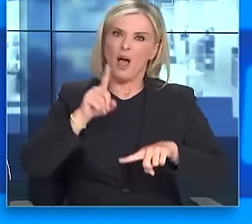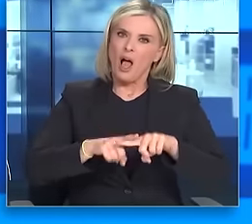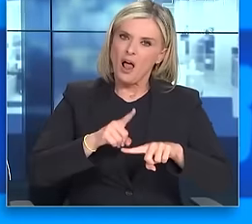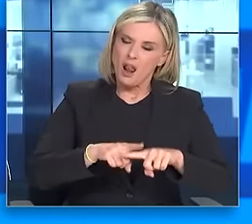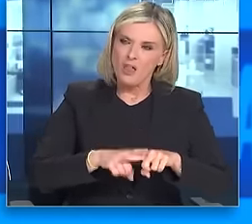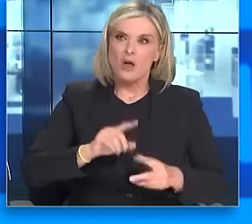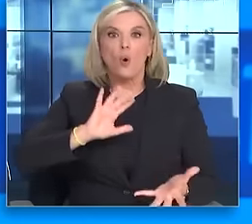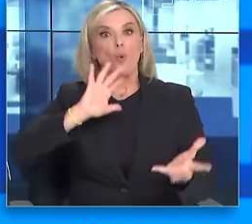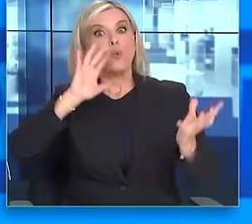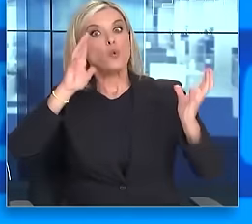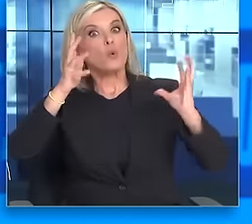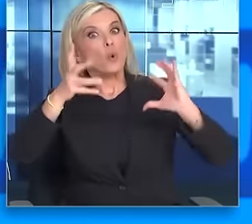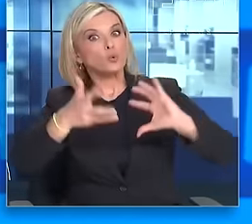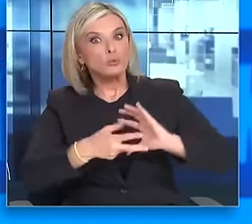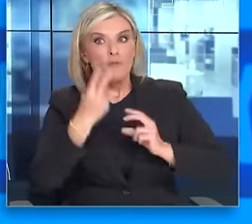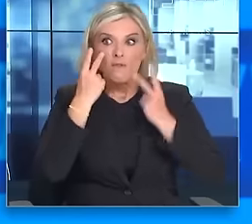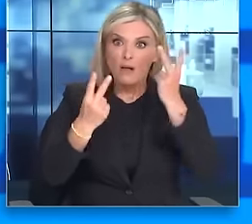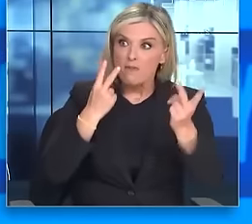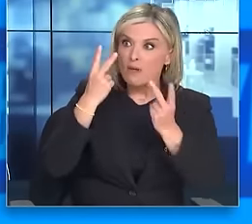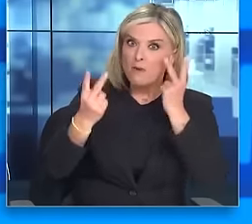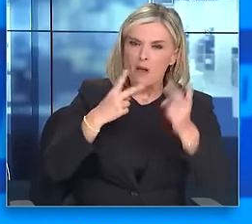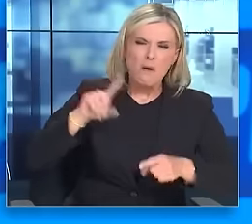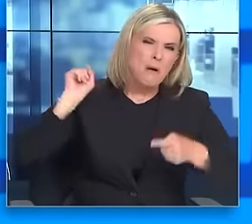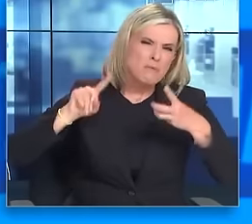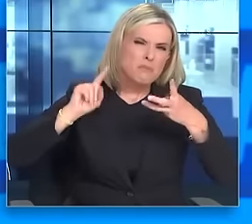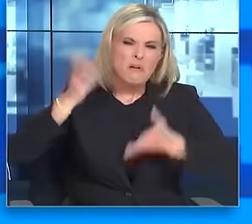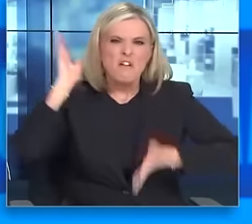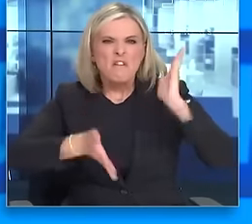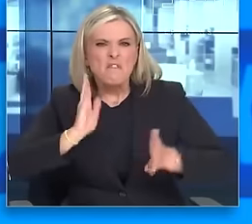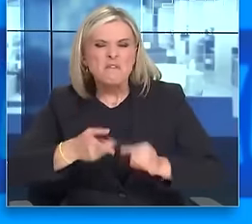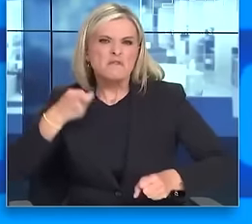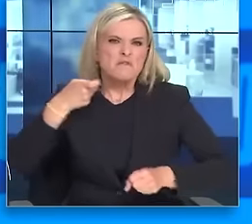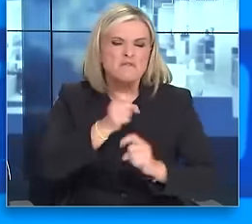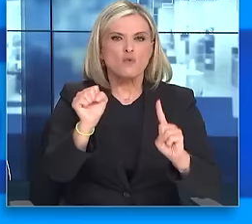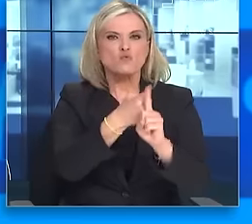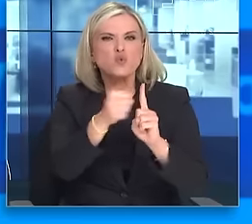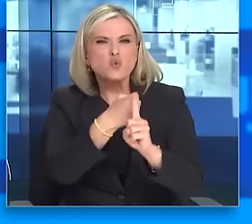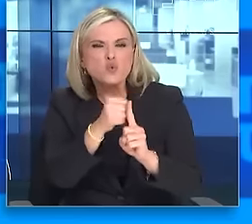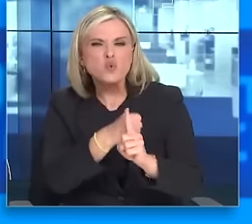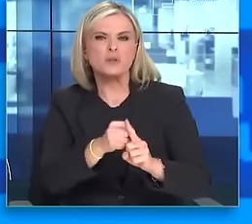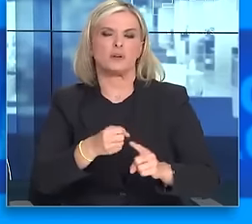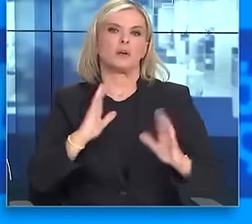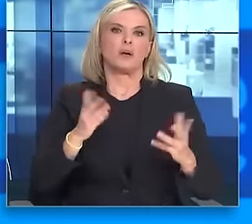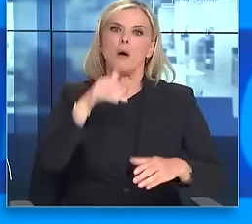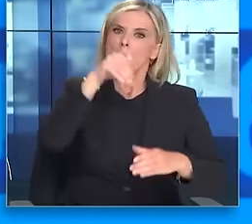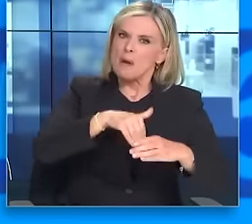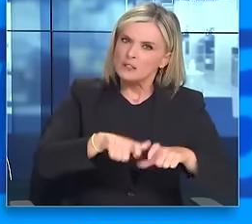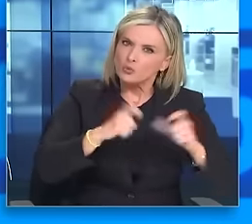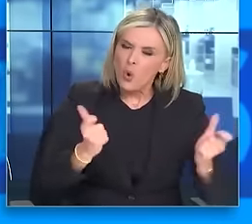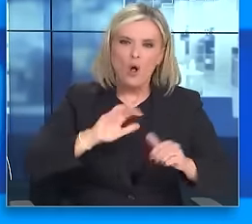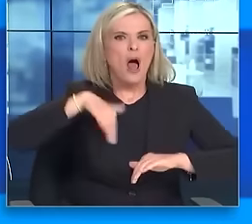μια έξαρση παραβατικότητας, βίας, φαινομένων εκφοβισμού, αυτό το οποίο αποκαλούμε σχολικό μπούλι. Mm-hmm. Και εντός σχολείου και εκτός